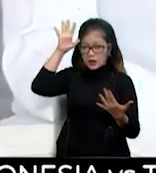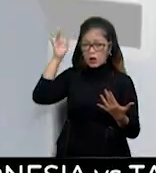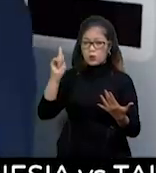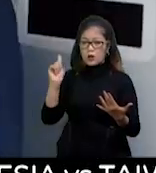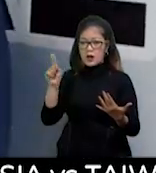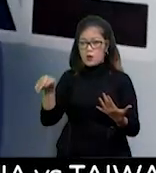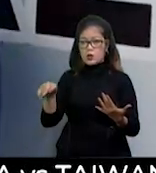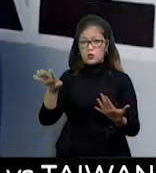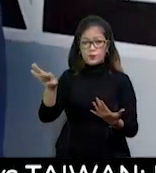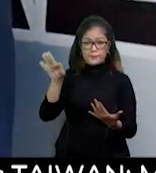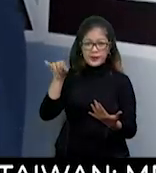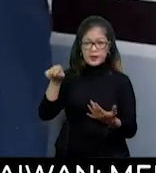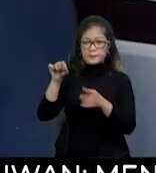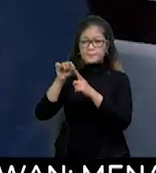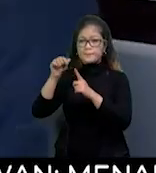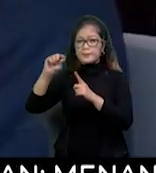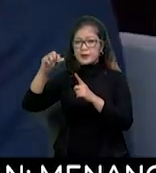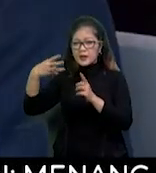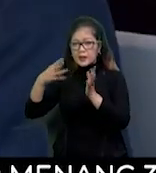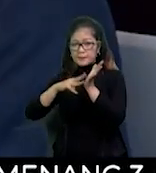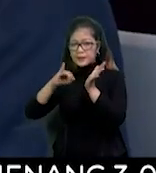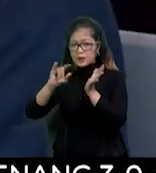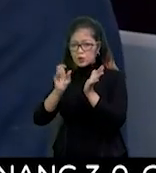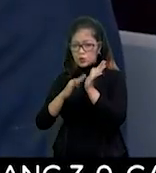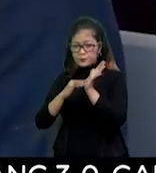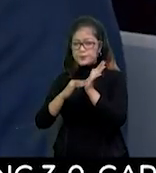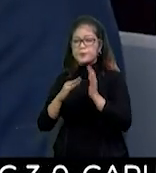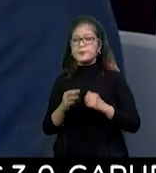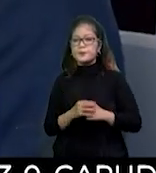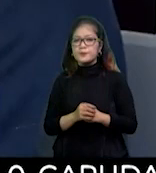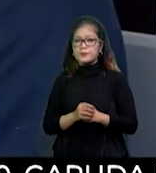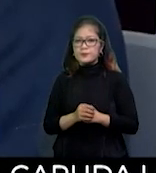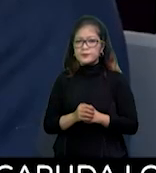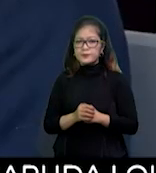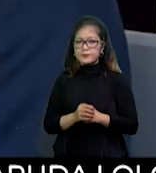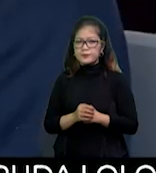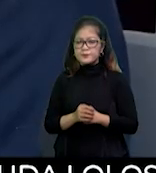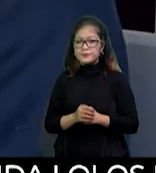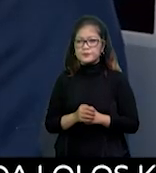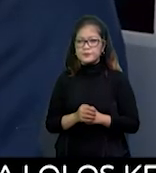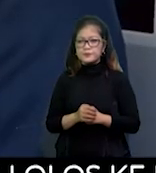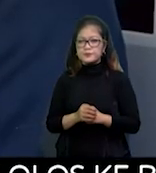premium. Dari teman ya? Dari teman. Pertalite itu kan dari awal keluarnya udah